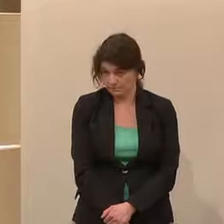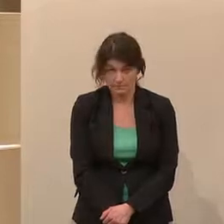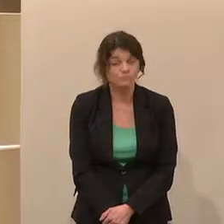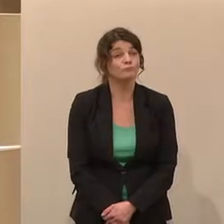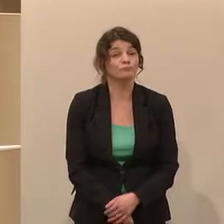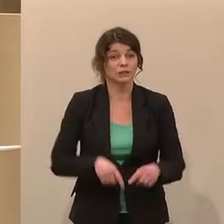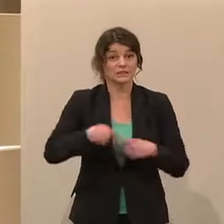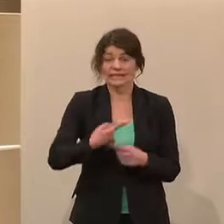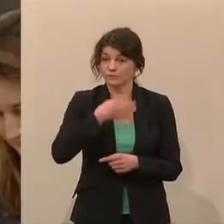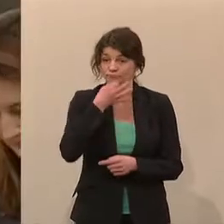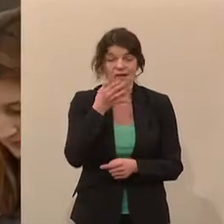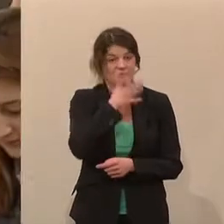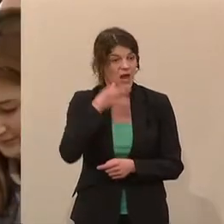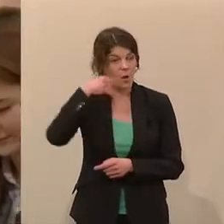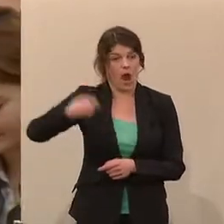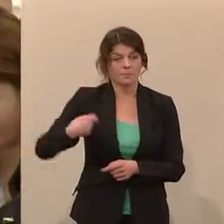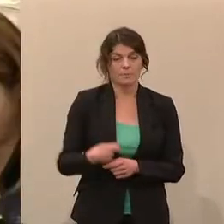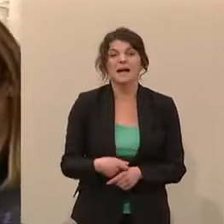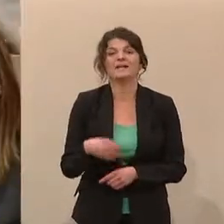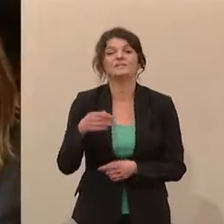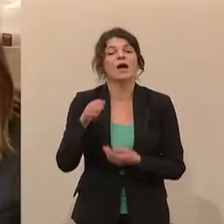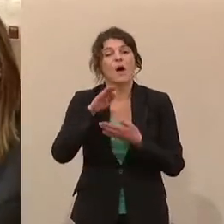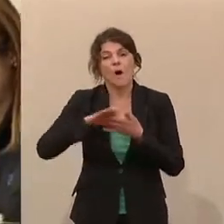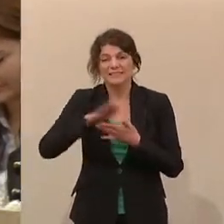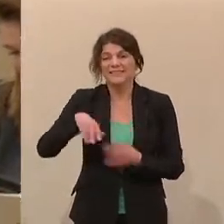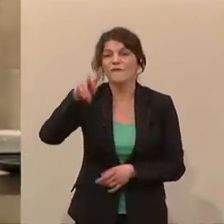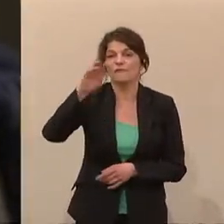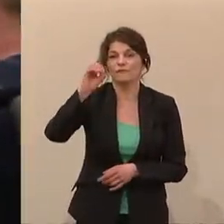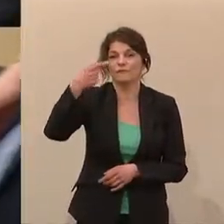als nächstes wird angela holzinger